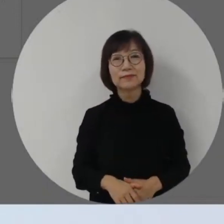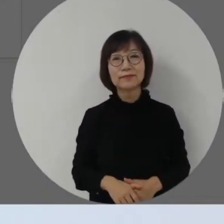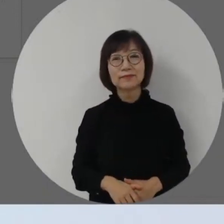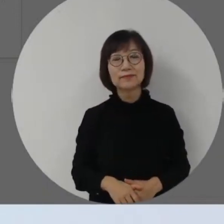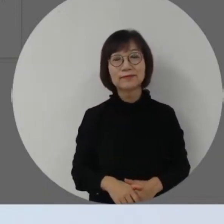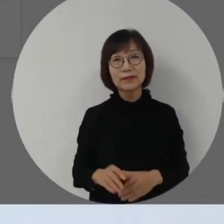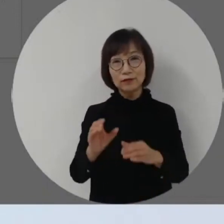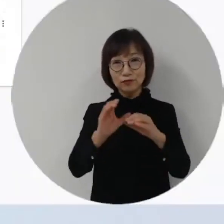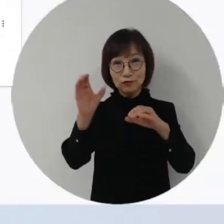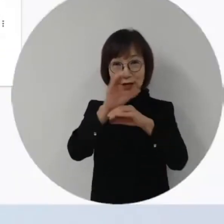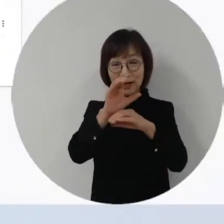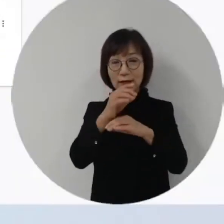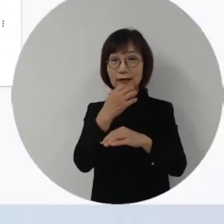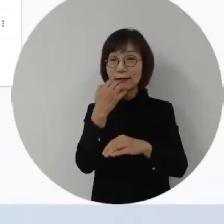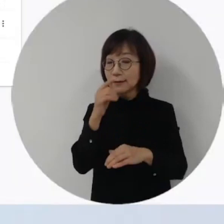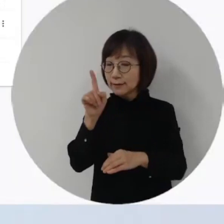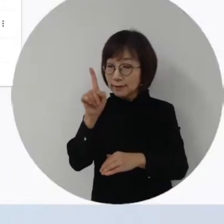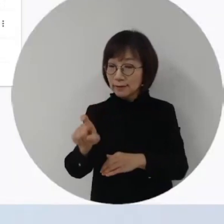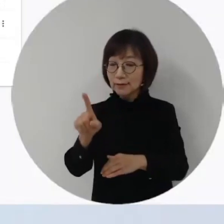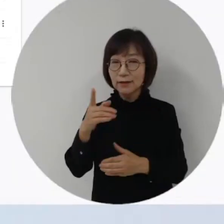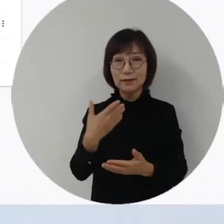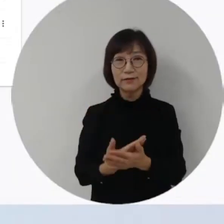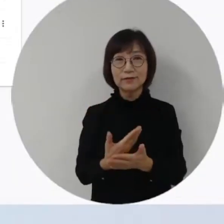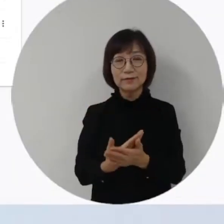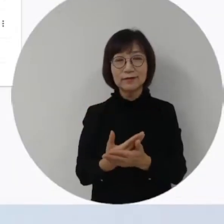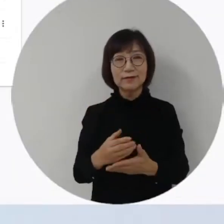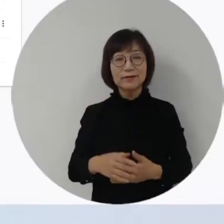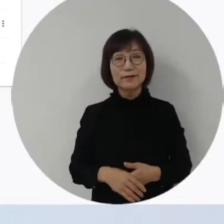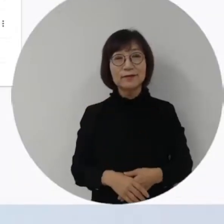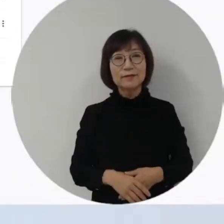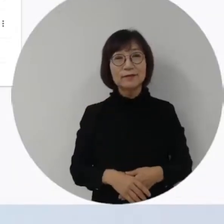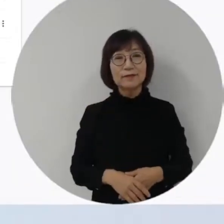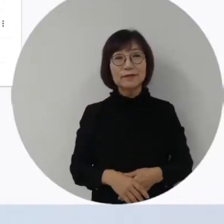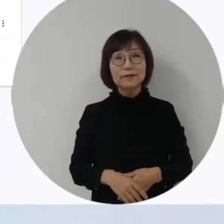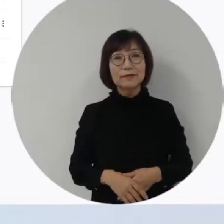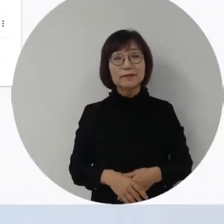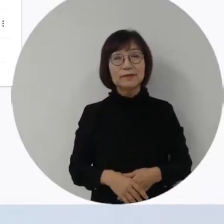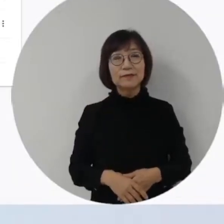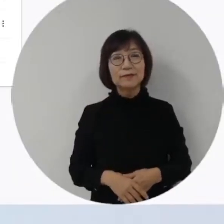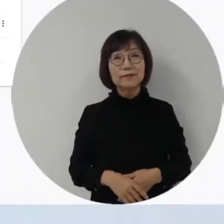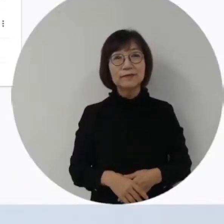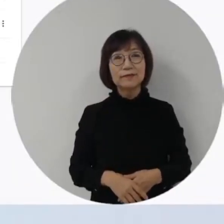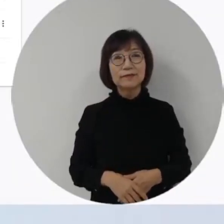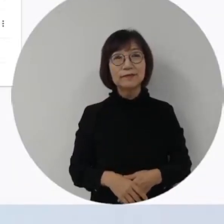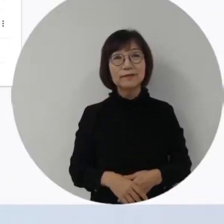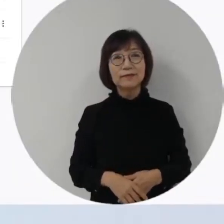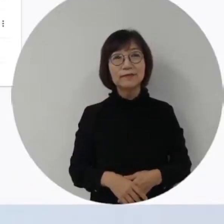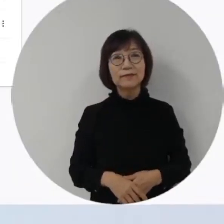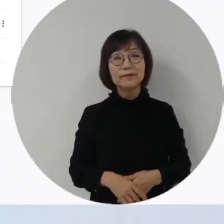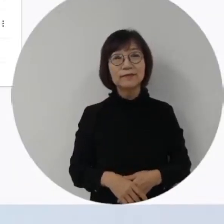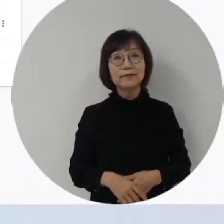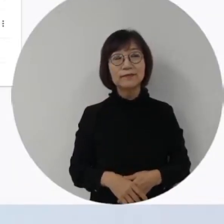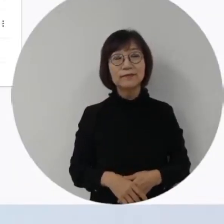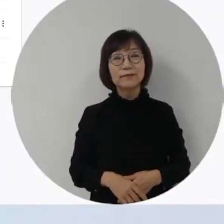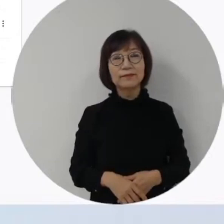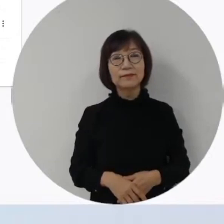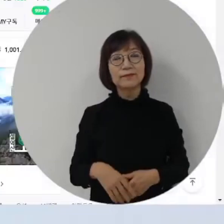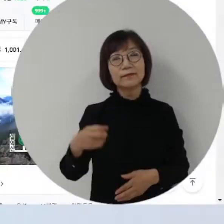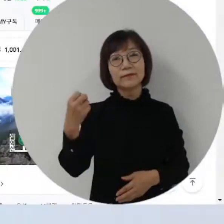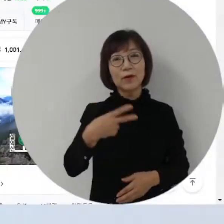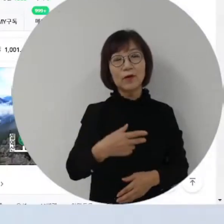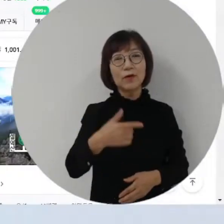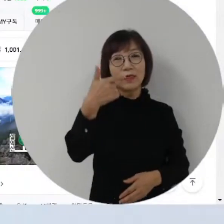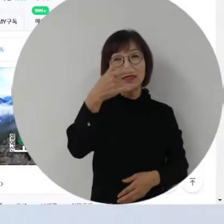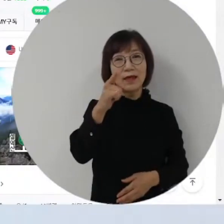이번에는요, 여기 네이버 탭 제목을 클릭해 주시고요. 주소 입력줄을 클릭을 해서